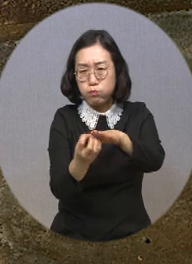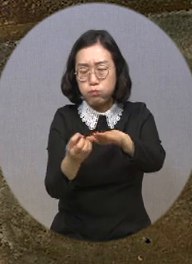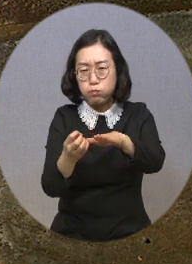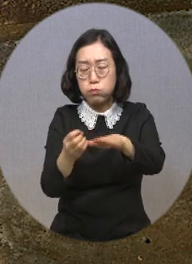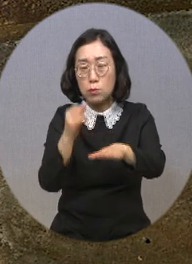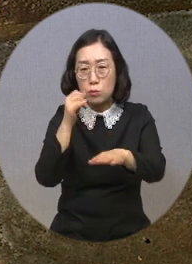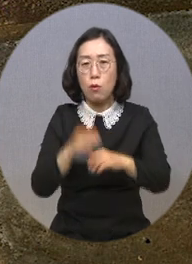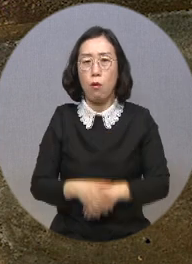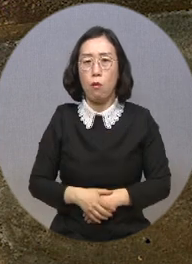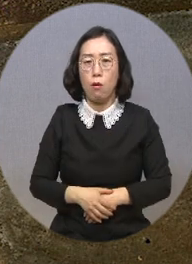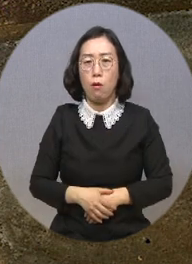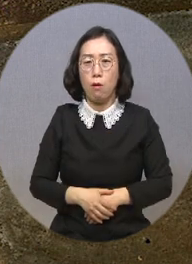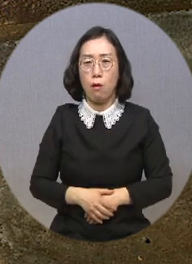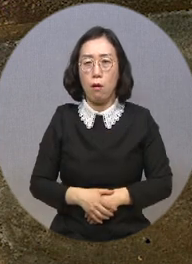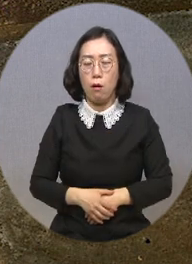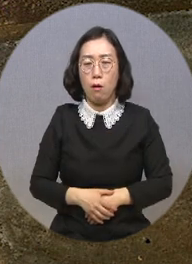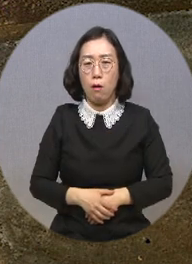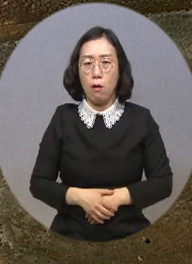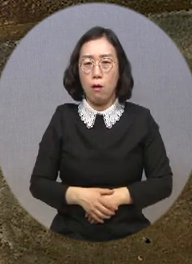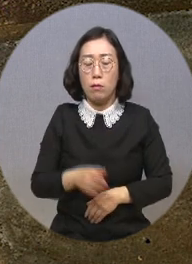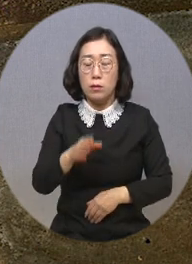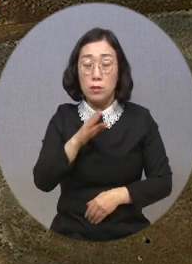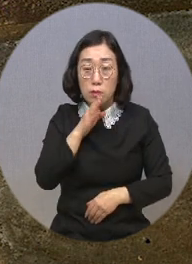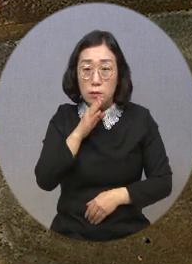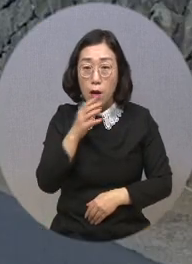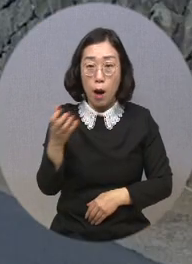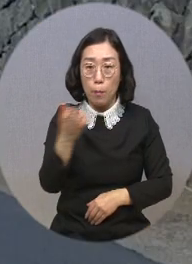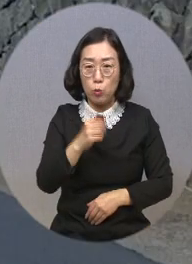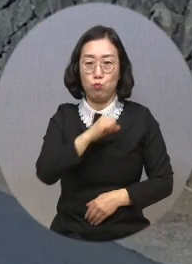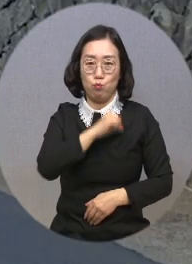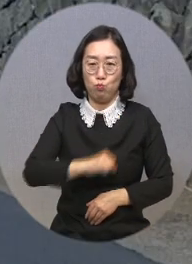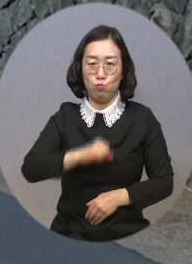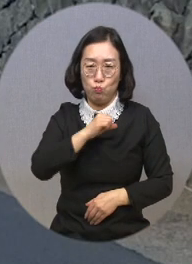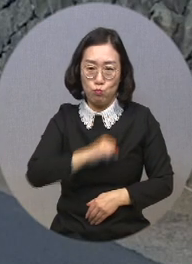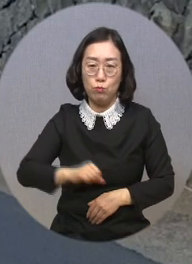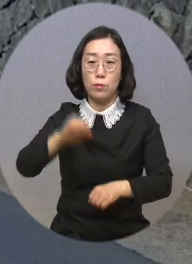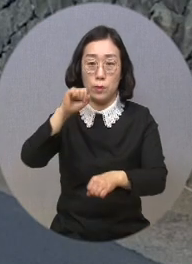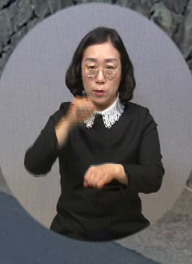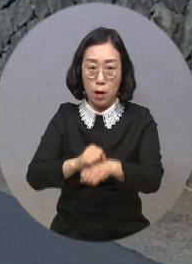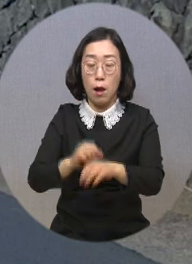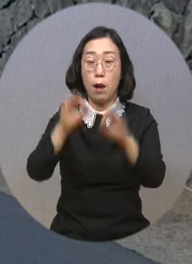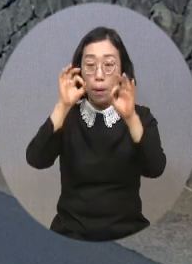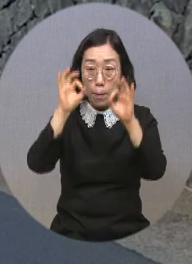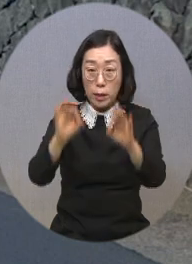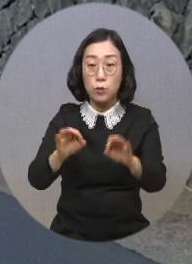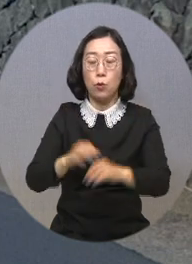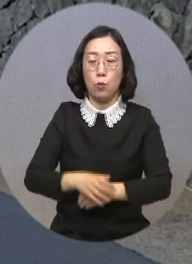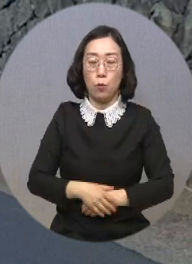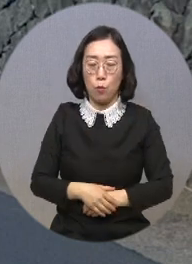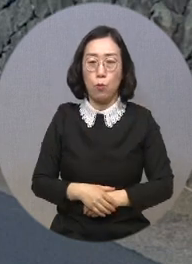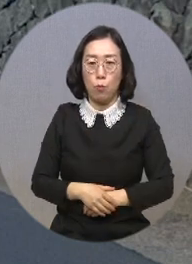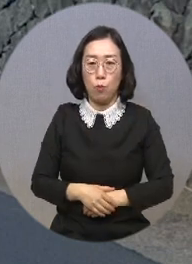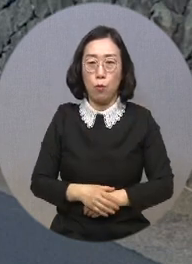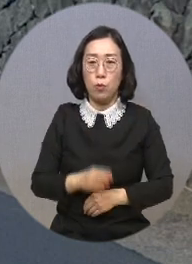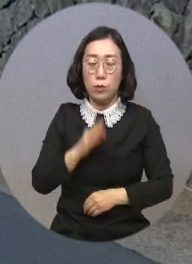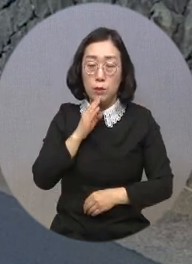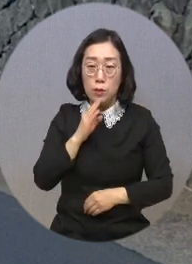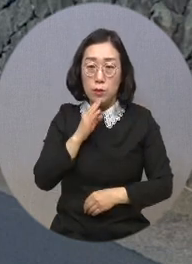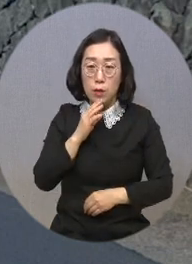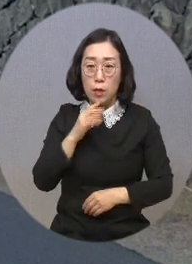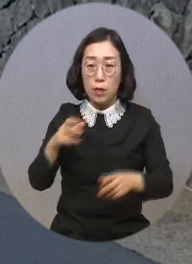네. 그러니까 엄살과 깨병이라는 게 없습니다, 이 친구들은. 네. 그런 걸 봤어요. 그래서, 야,